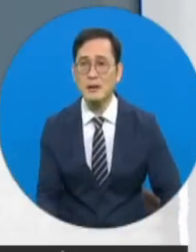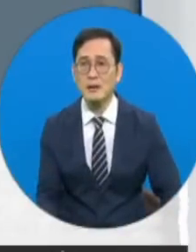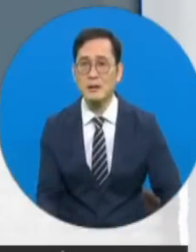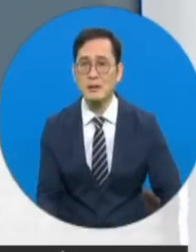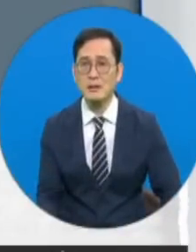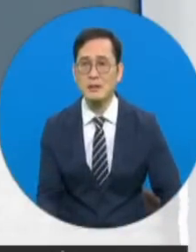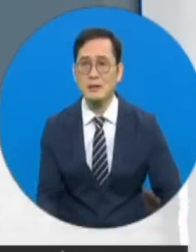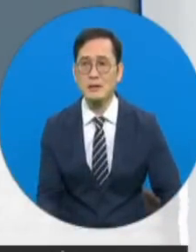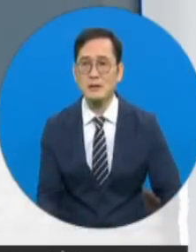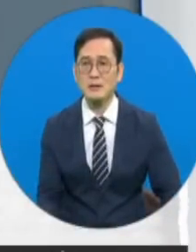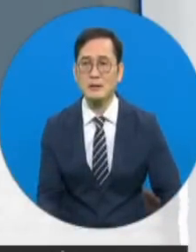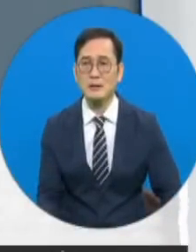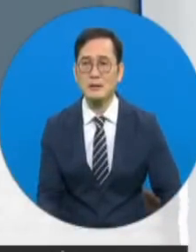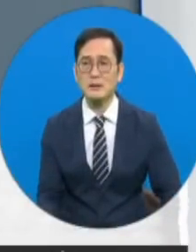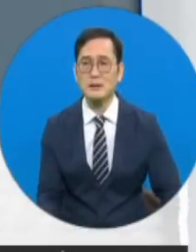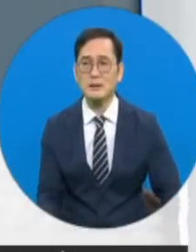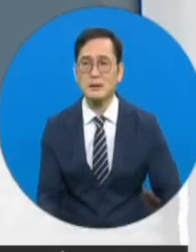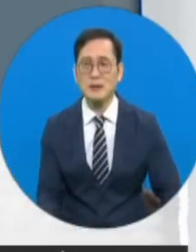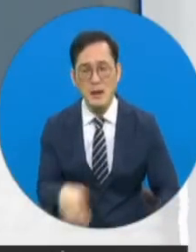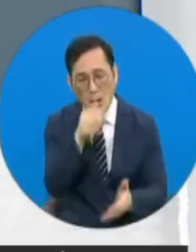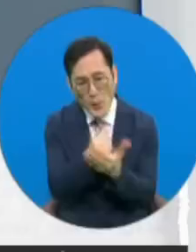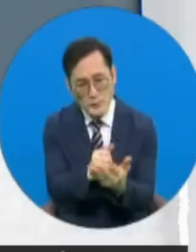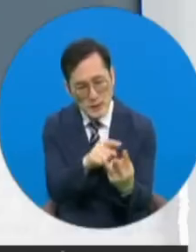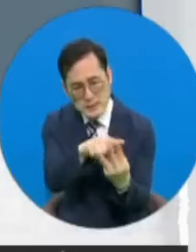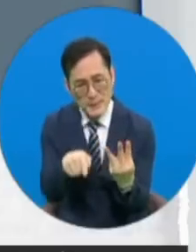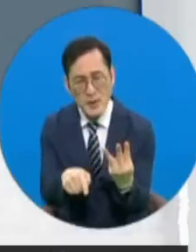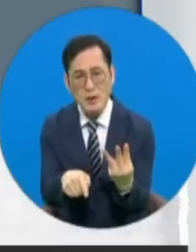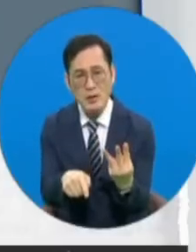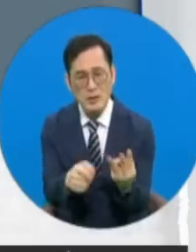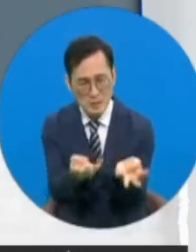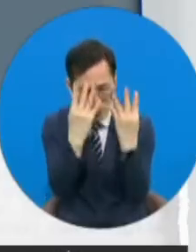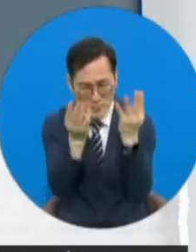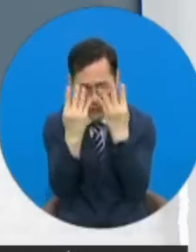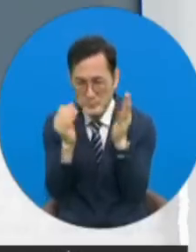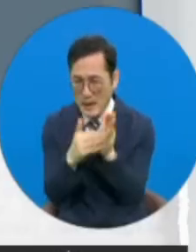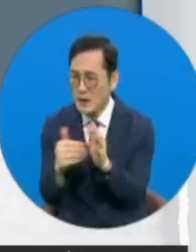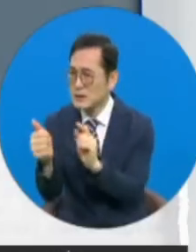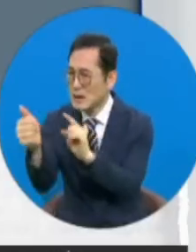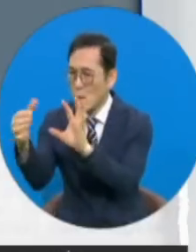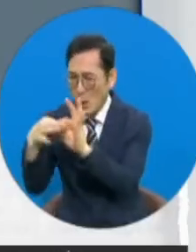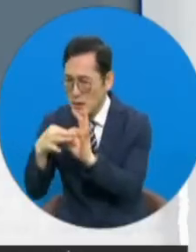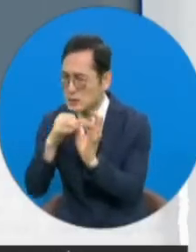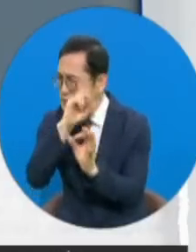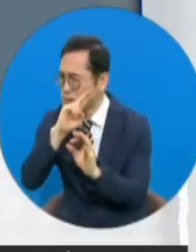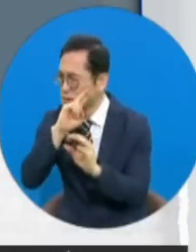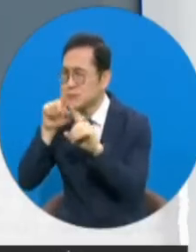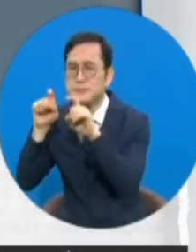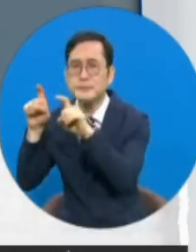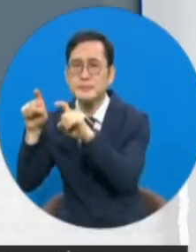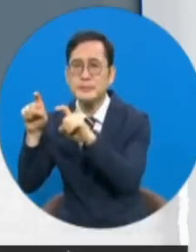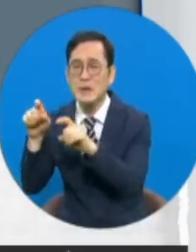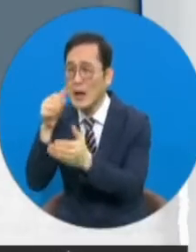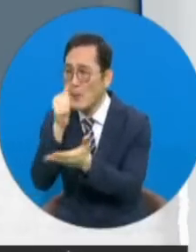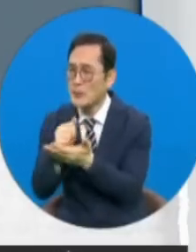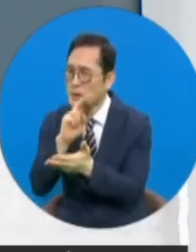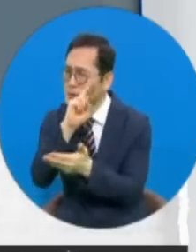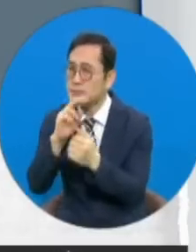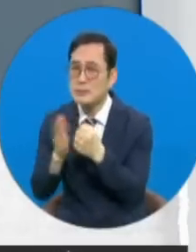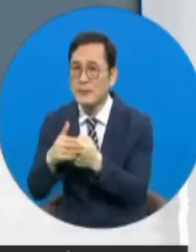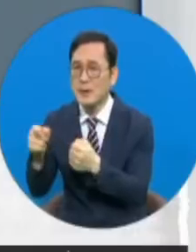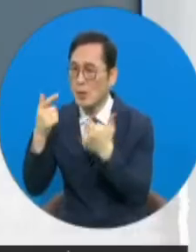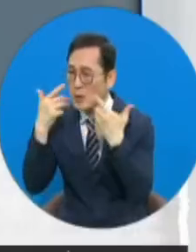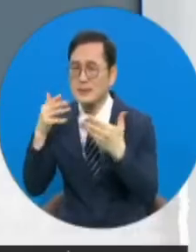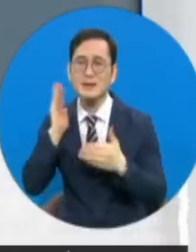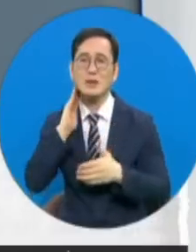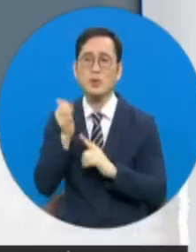처분 했던 건 드러나서 기소되어 있는 혐의가 굉장히 중대하기 때문에 이런 범죄 현미가 있었던 공직자에 대해서 아주